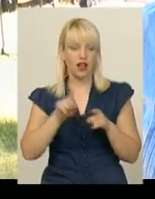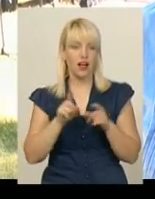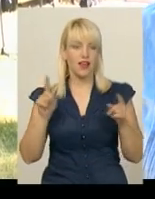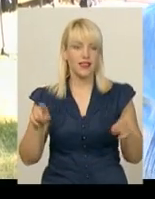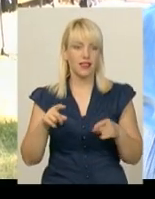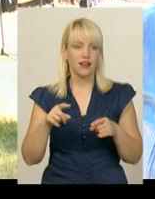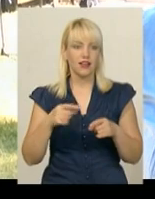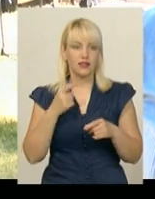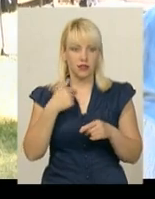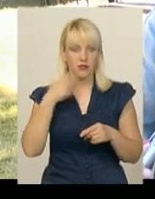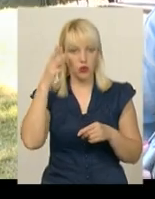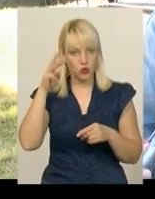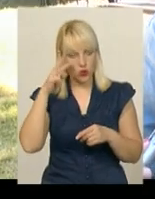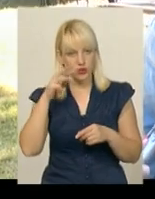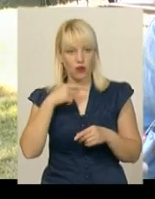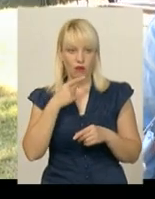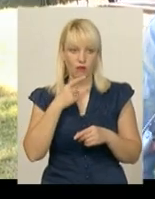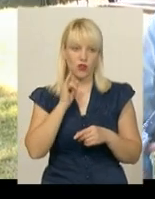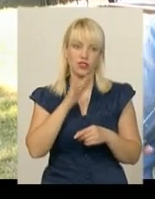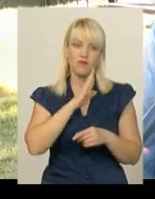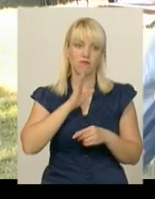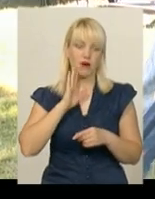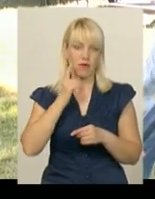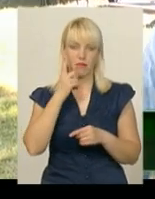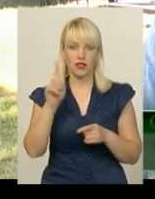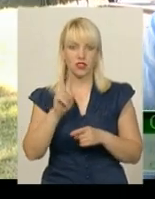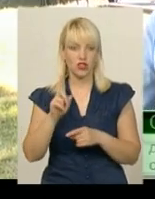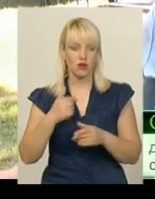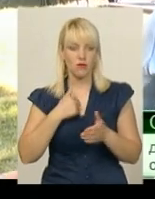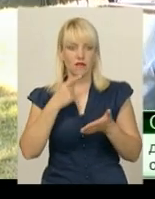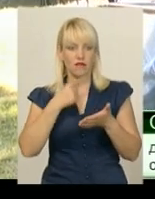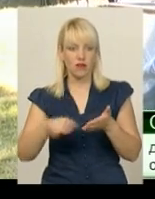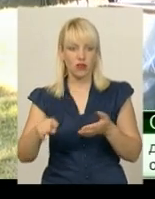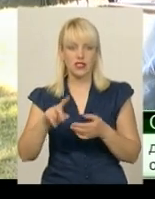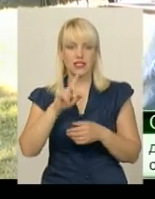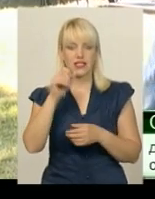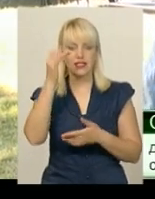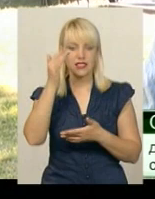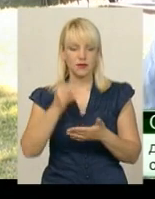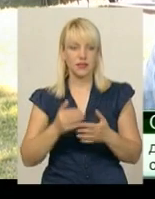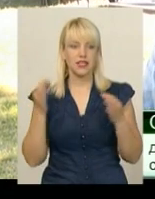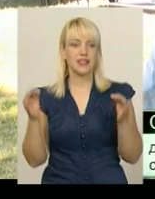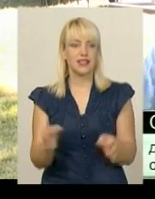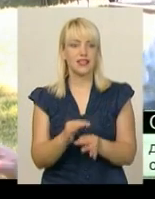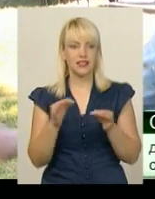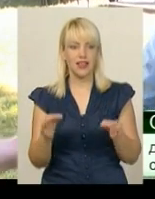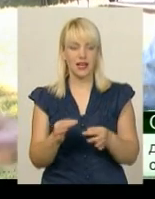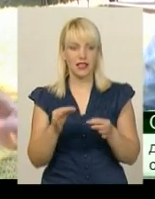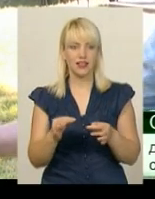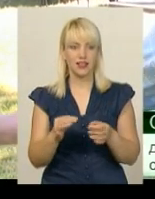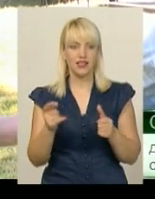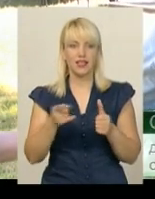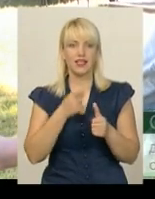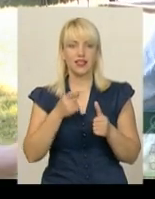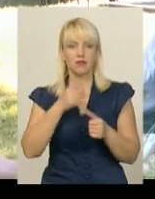тьоті? І мама. Перше, що ми викреслили із списку, це ніяких імен